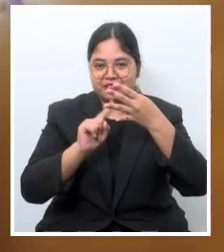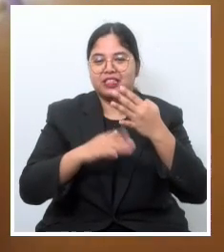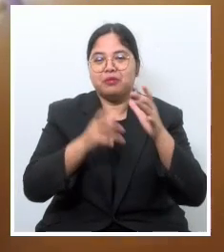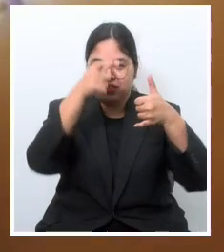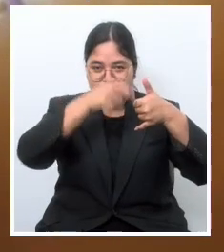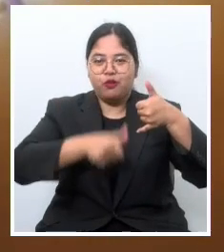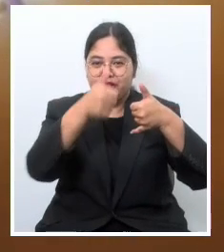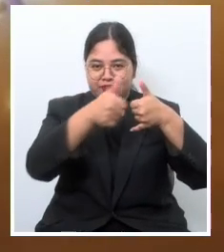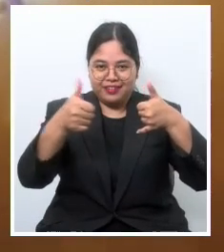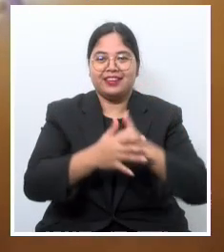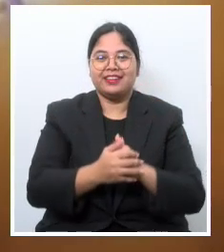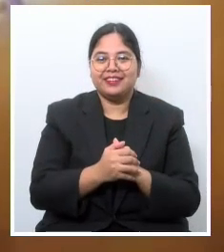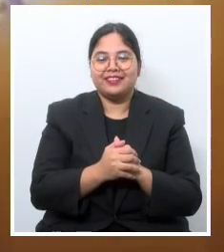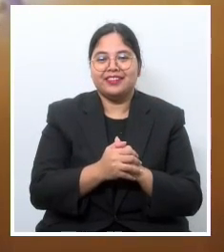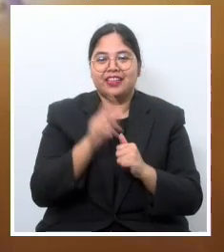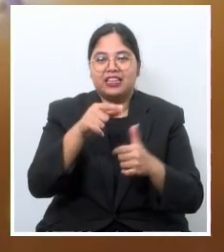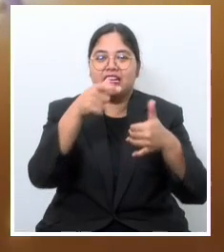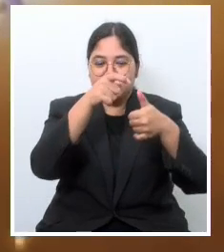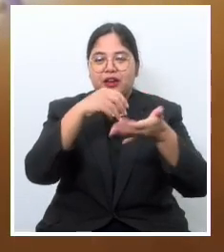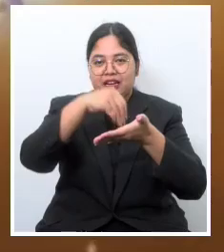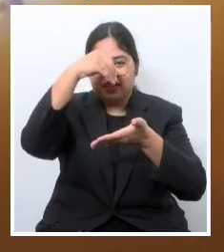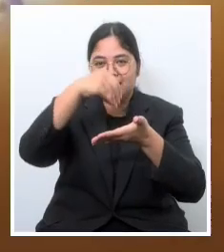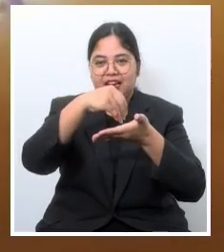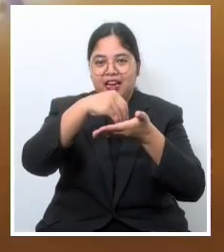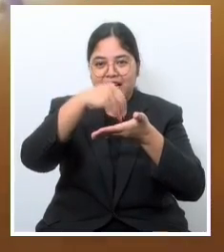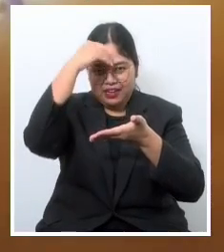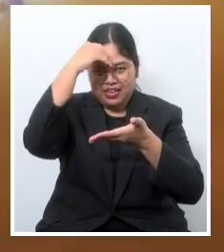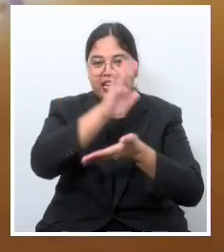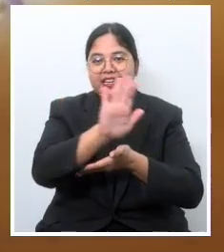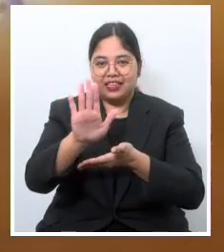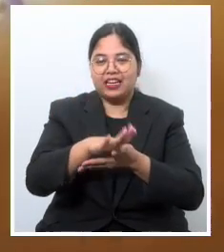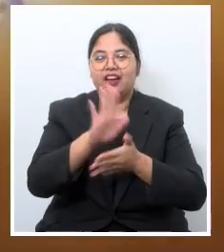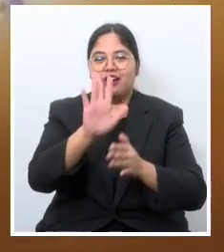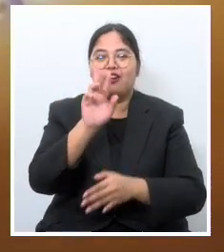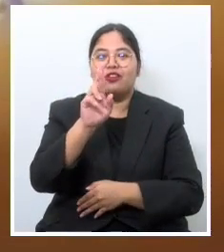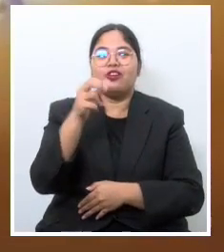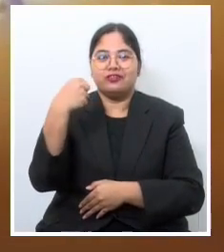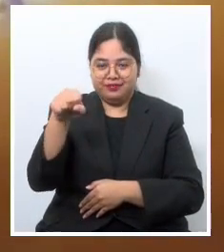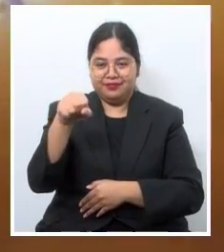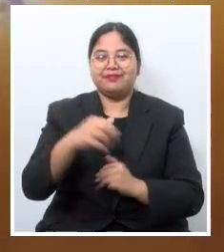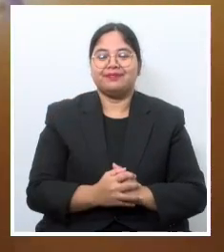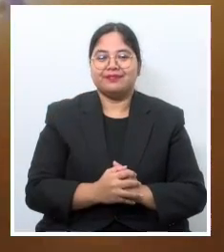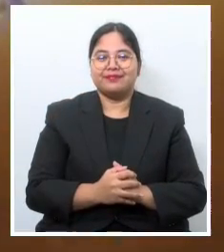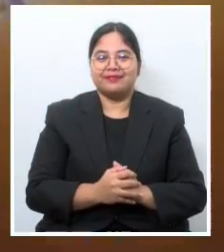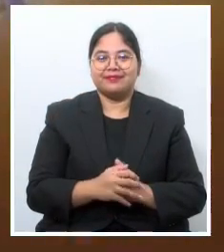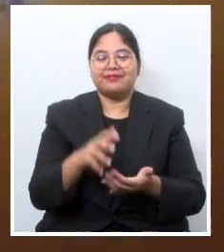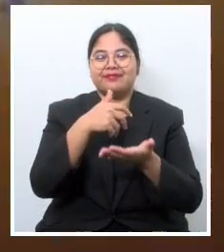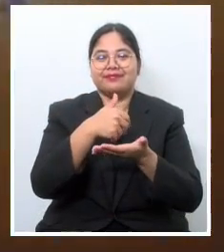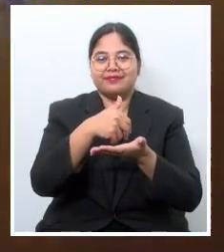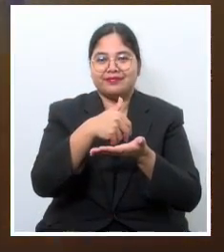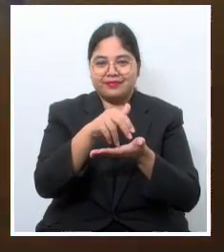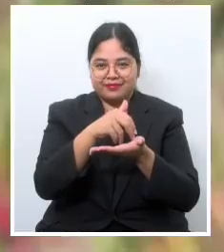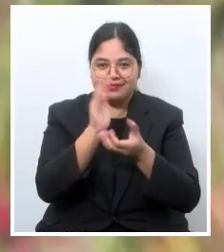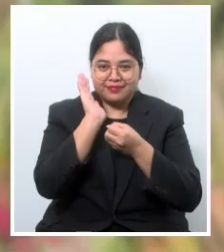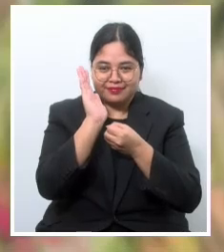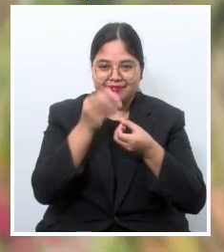ดีพระบรมราโชบายด้านการศึกษาสมเด็จพระเจ้าอยู่หัวมหาวชิราลงกรณ์รินทรเทพยวรางกูร